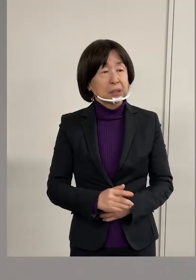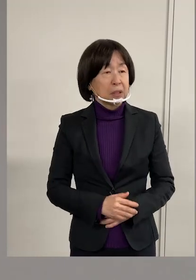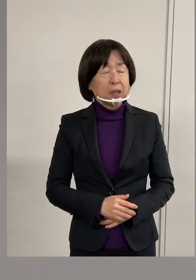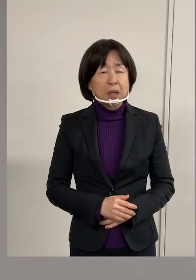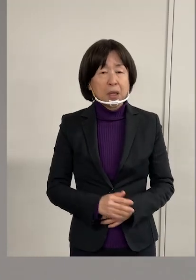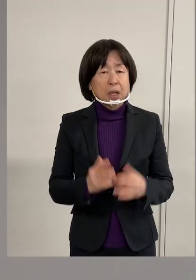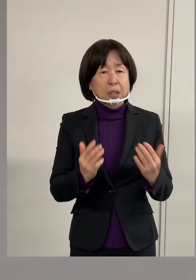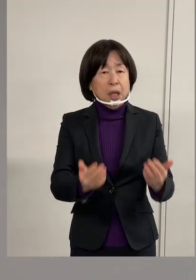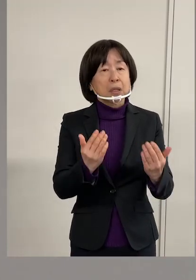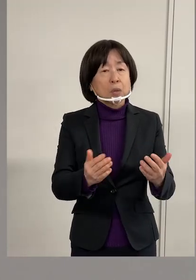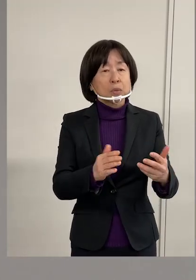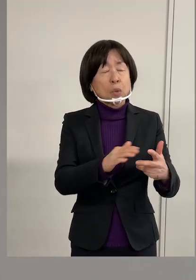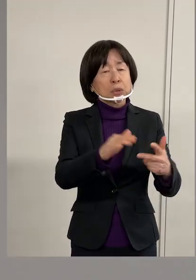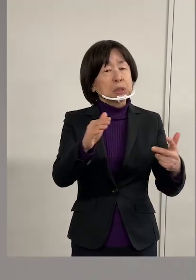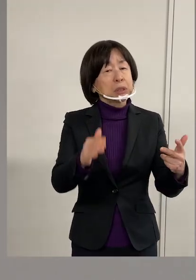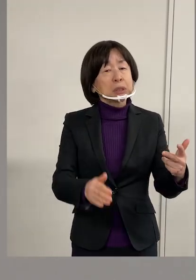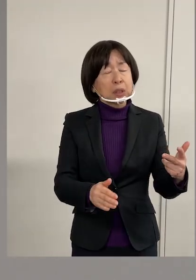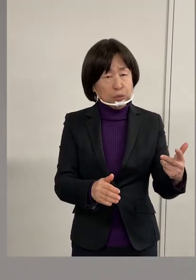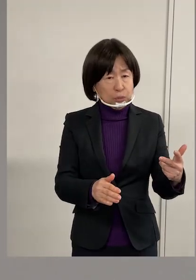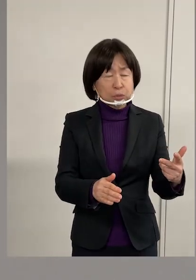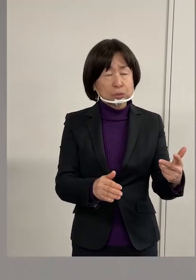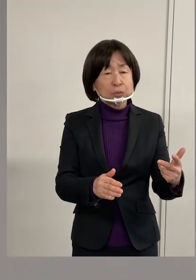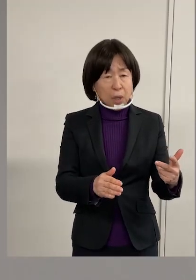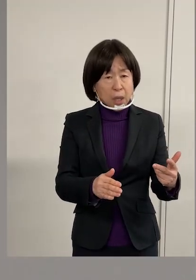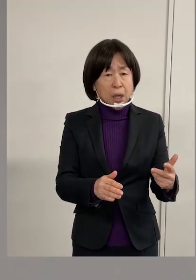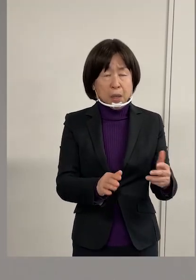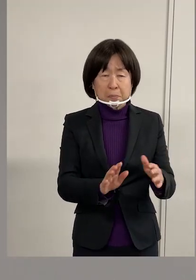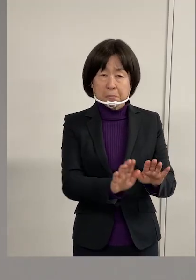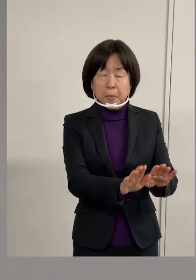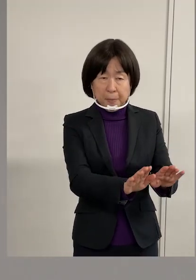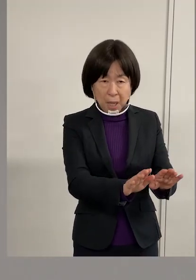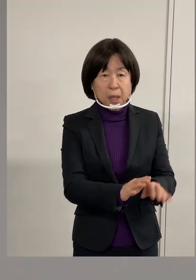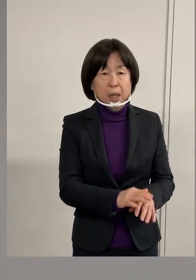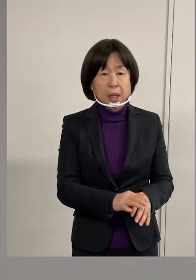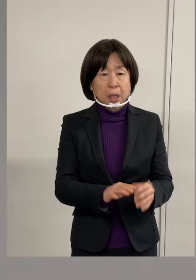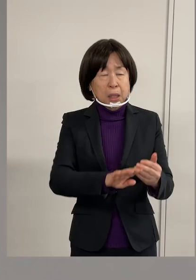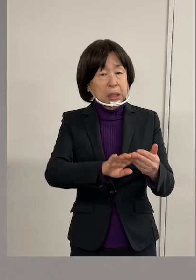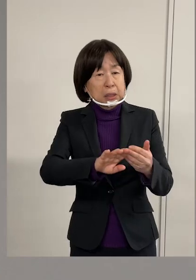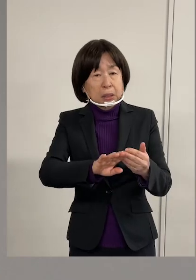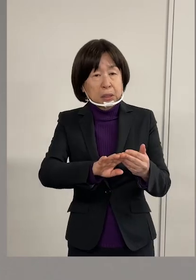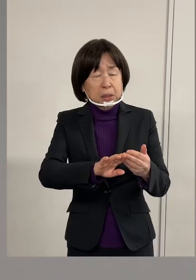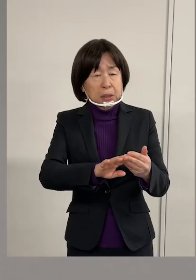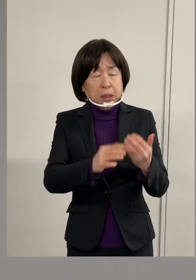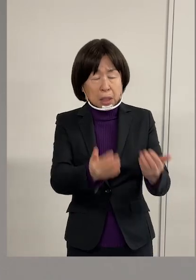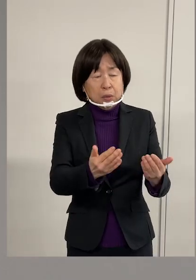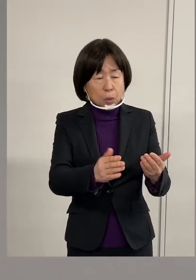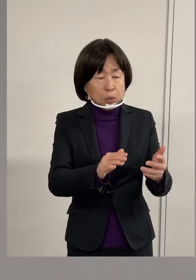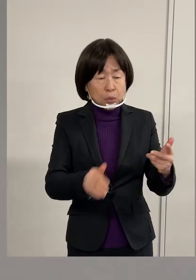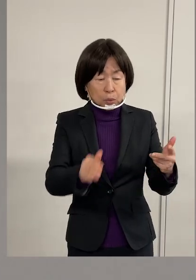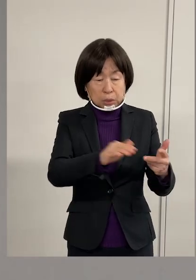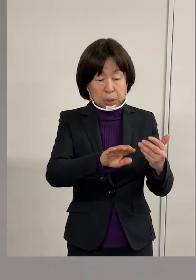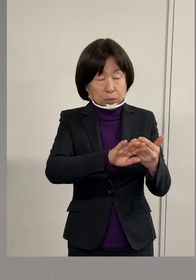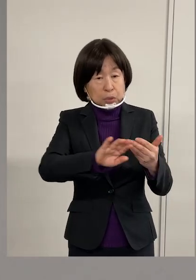では、学校施設以外の運動場はいくつかあるので、まあ、そういうところを先に優先的に使うという考え方